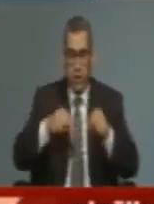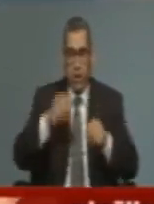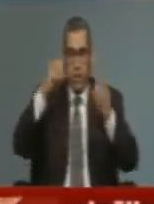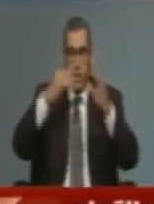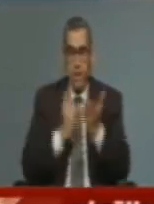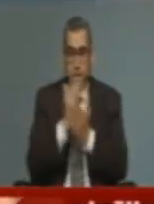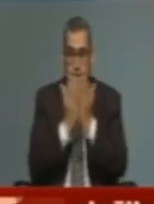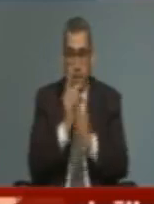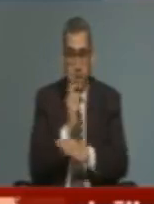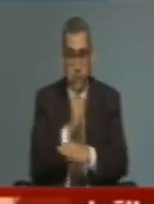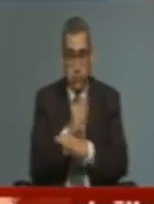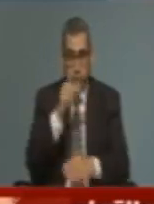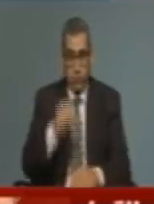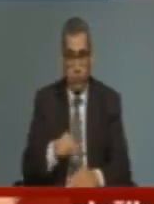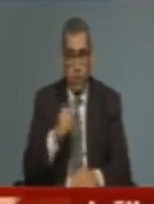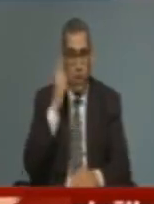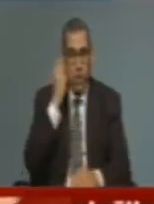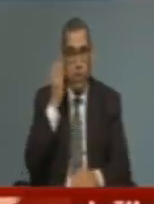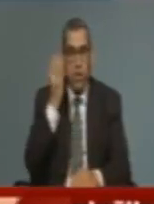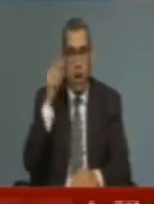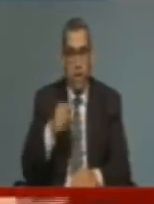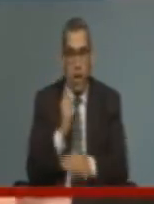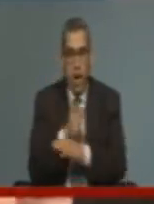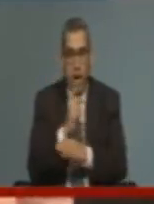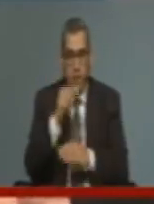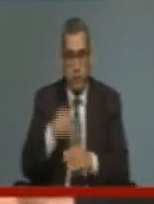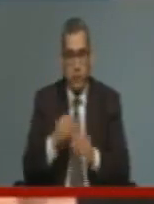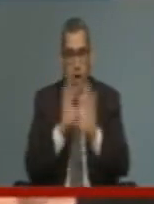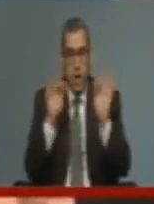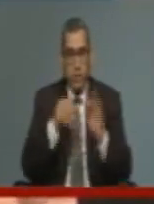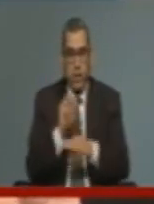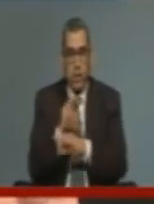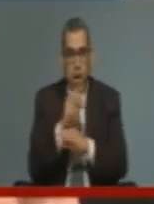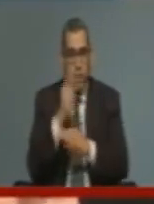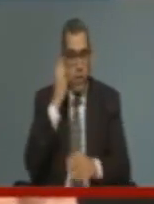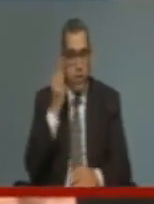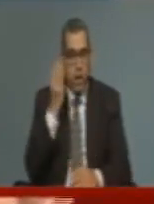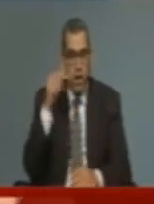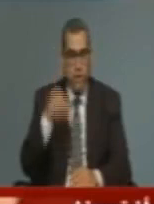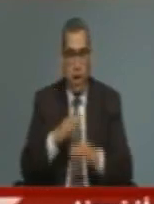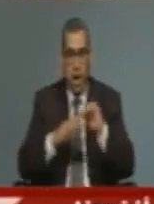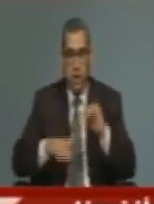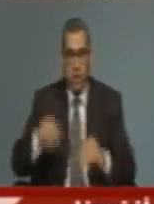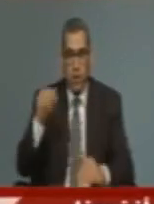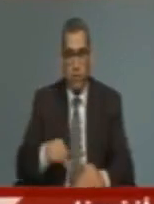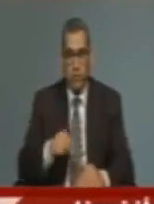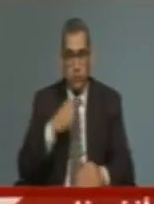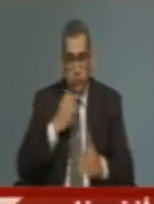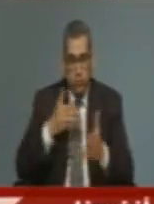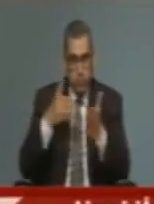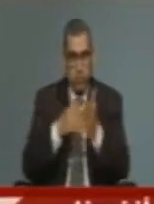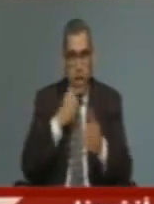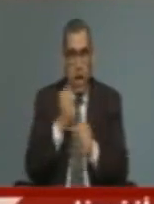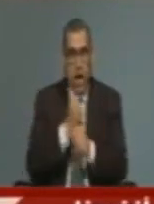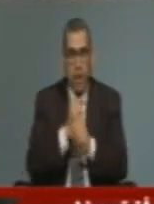بتعلم فأصول الثقافة برضو بتعلم يعني مراحل تعديل الثقافة للأطفال عشان يوصلوا بناتج زي اللي حضرتك شفته